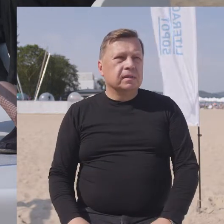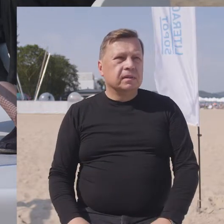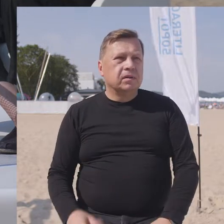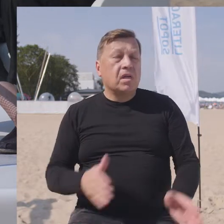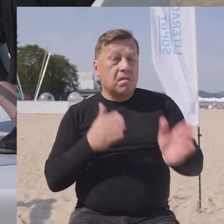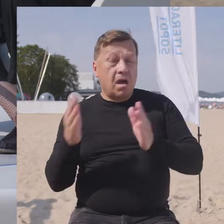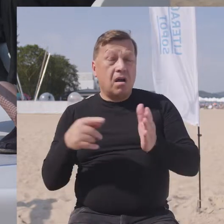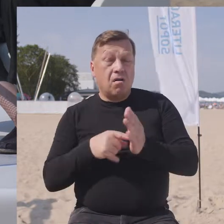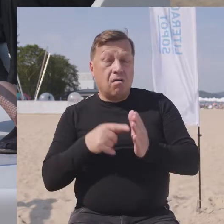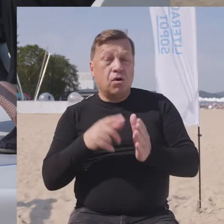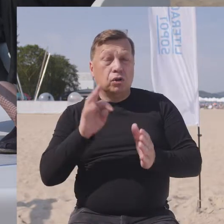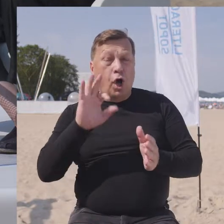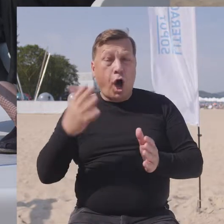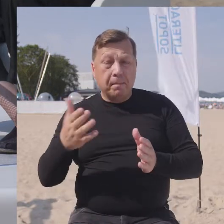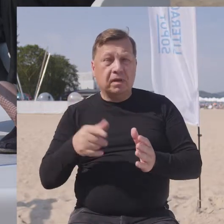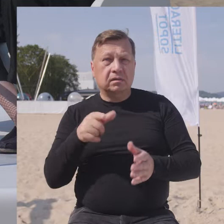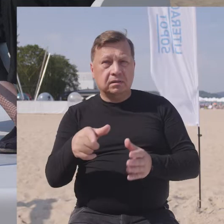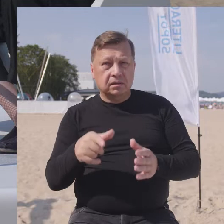tomowi tej opowieści.